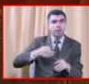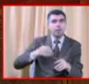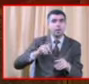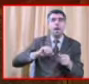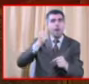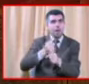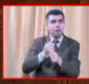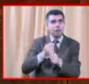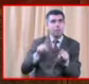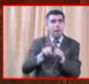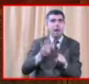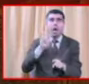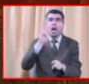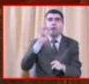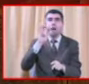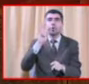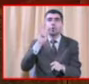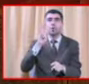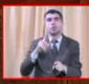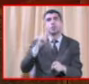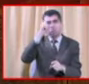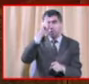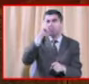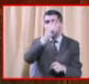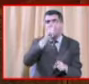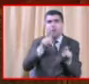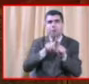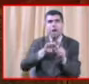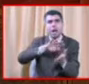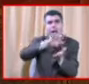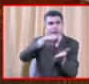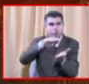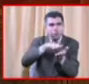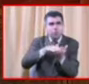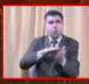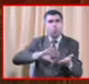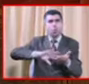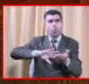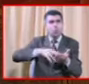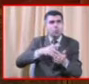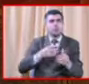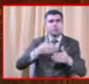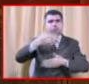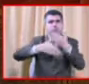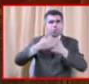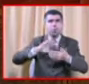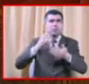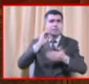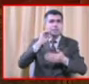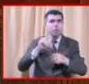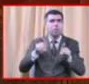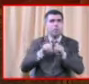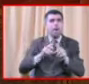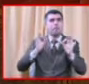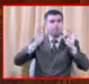في غضون 4 أشهر غادي يخرج الوجود، لان التجهيزات ديالو موجوده. قالت لي ديغني غوتوش. فيما يخص الريش انا تنوعدك